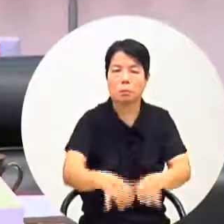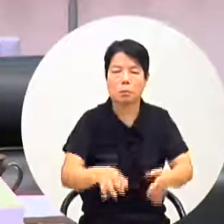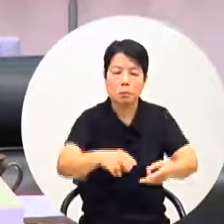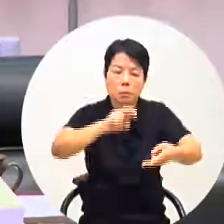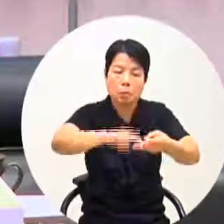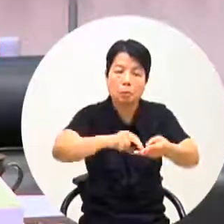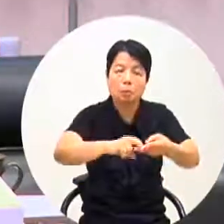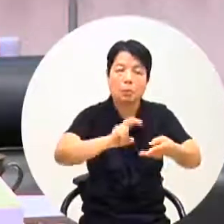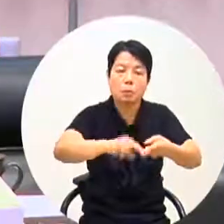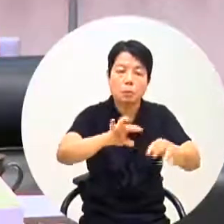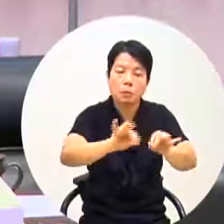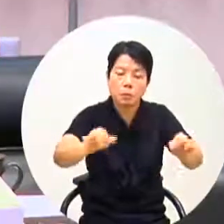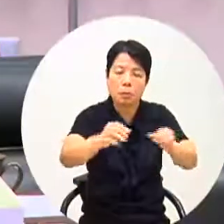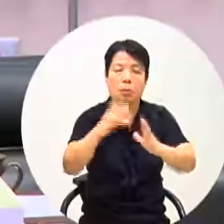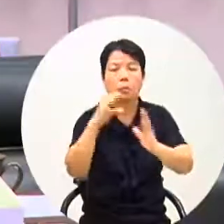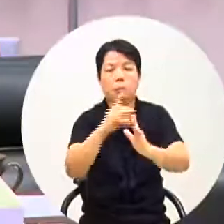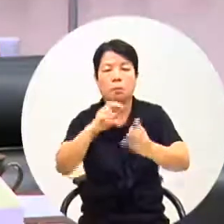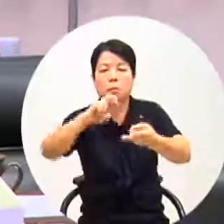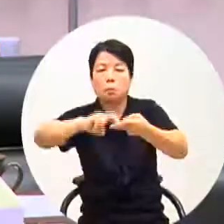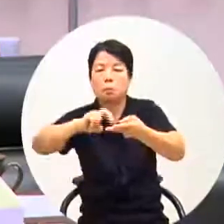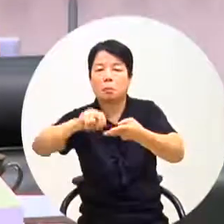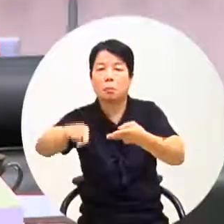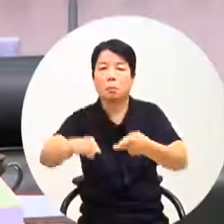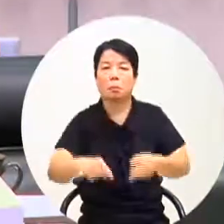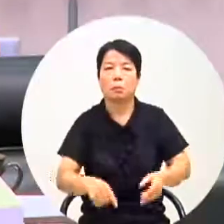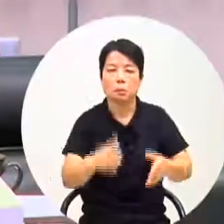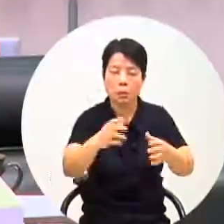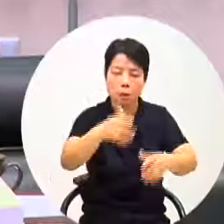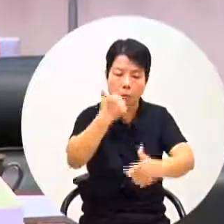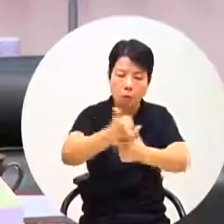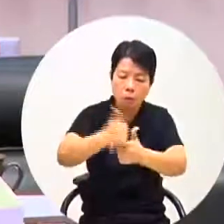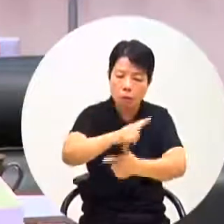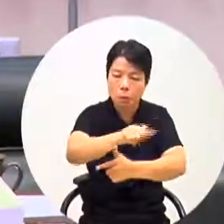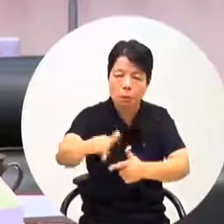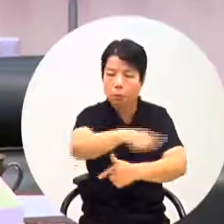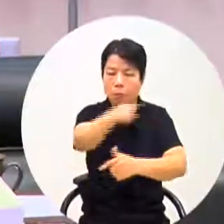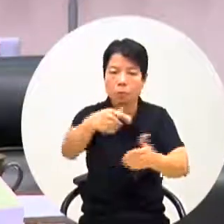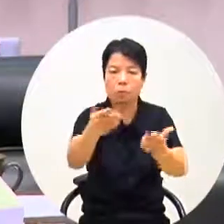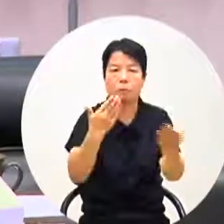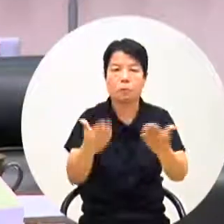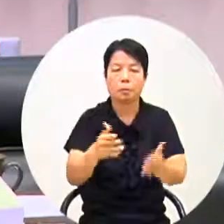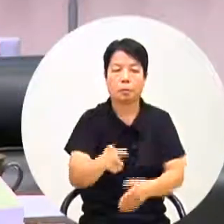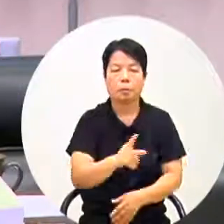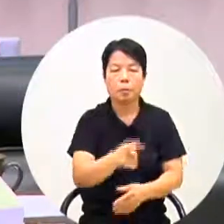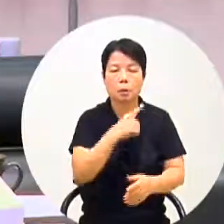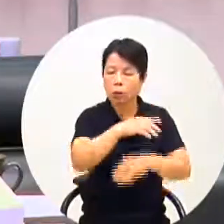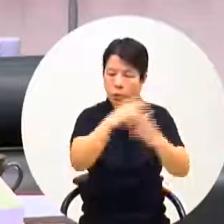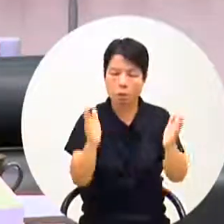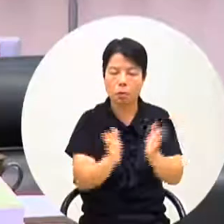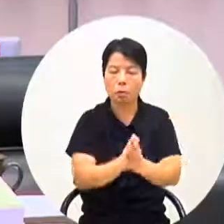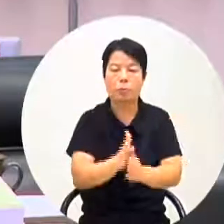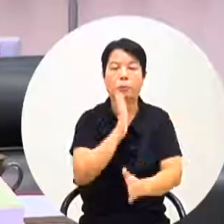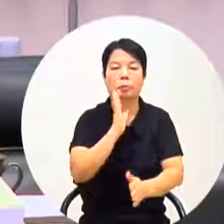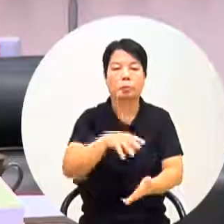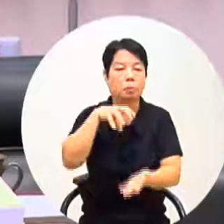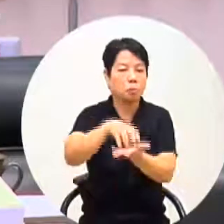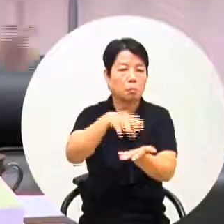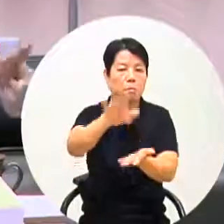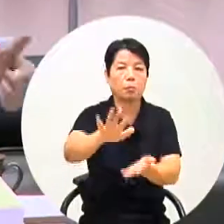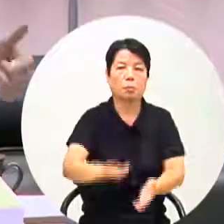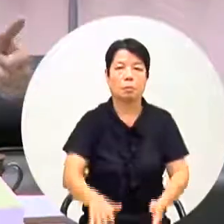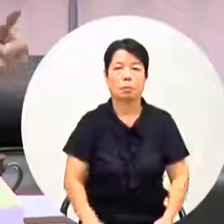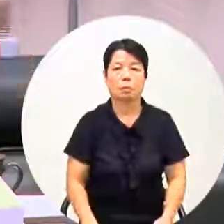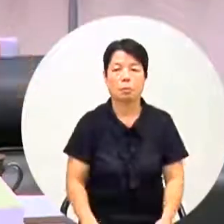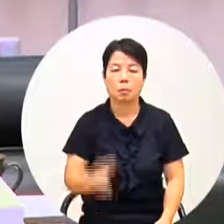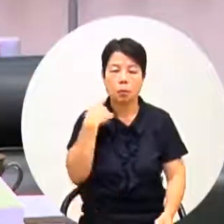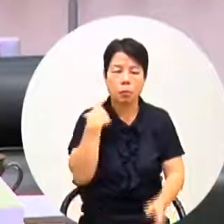他的涉及户籍啊等等的，他的建物大家也知道说是继承的合法巷道，所以他们为了